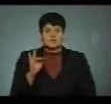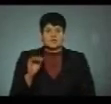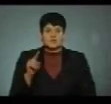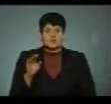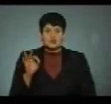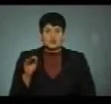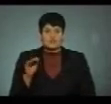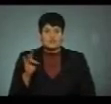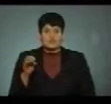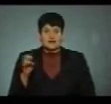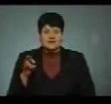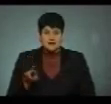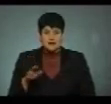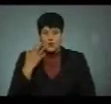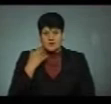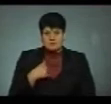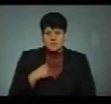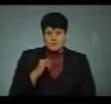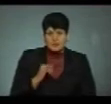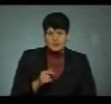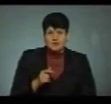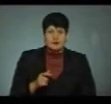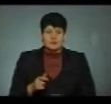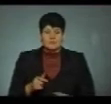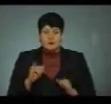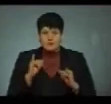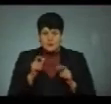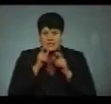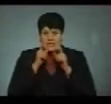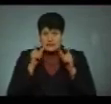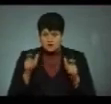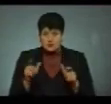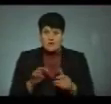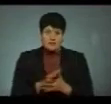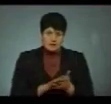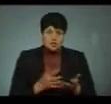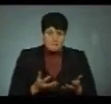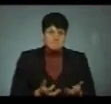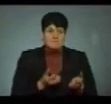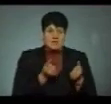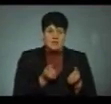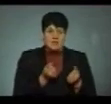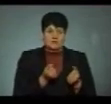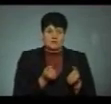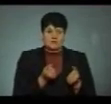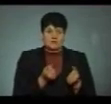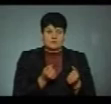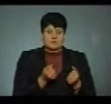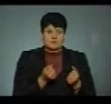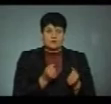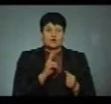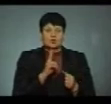мені погано, і я кажу, що погано, я кричу в ефірі про це, але далі підтримую те, що вважаю, що